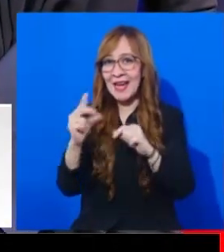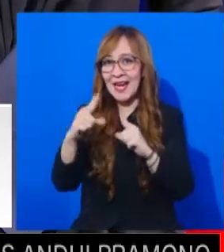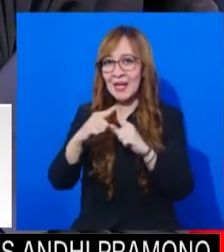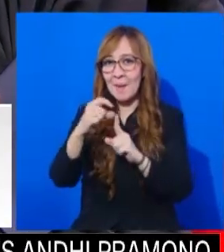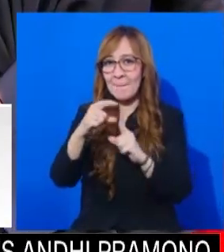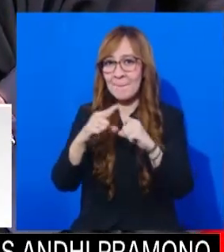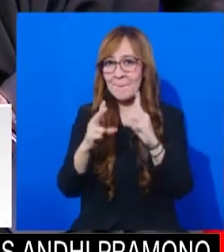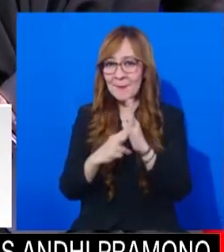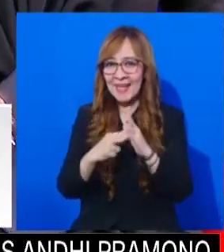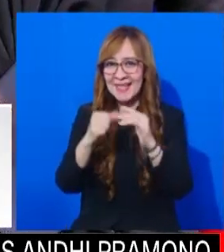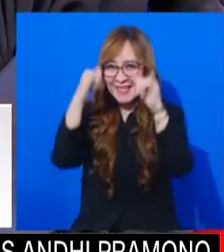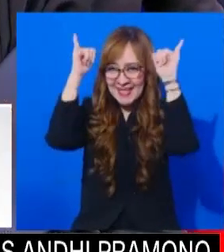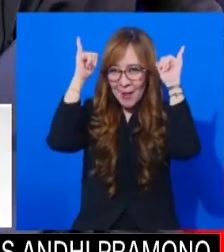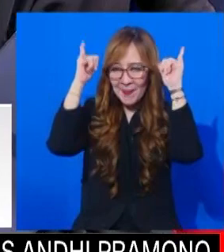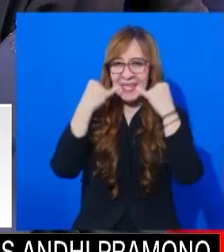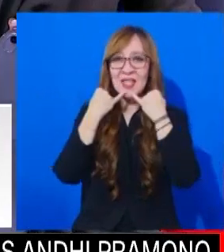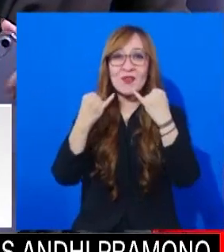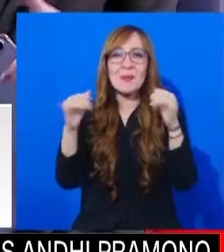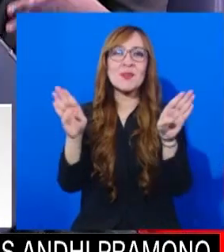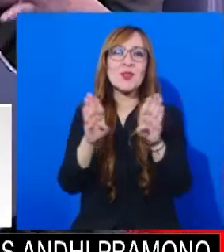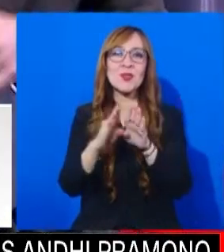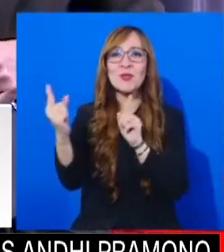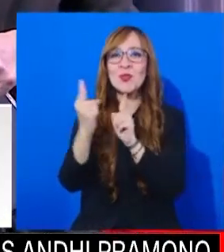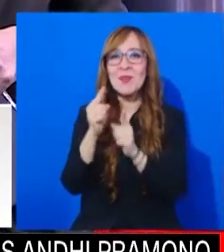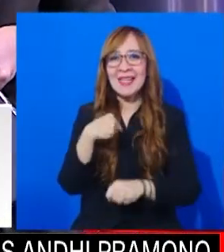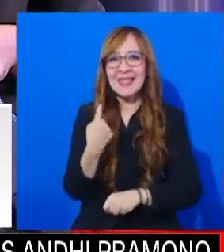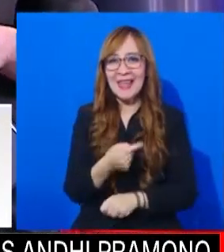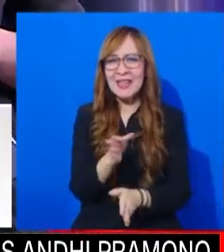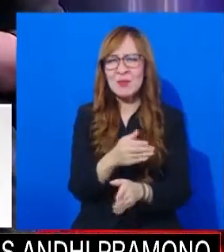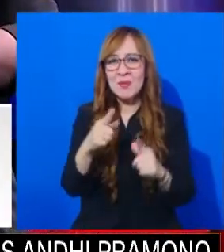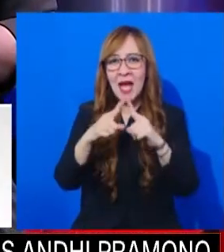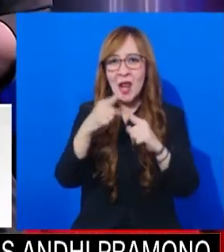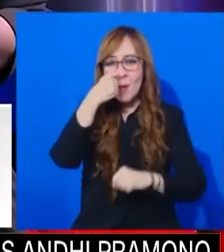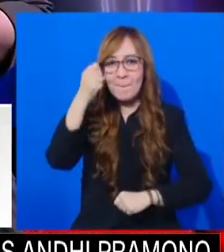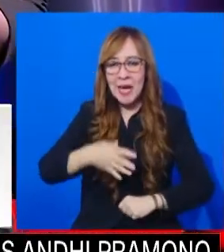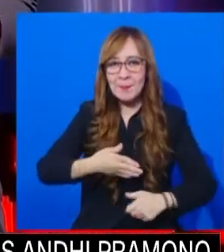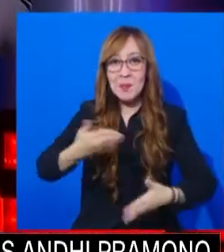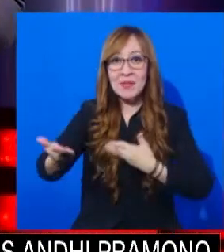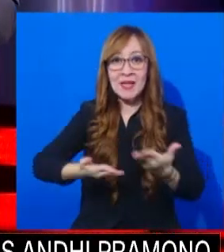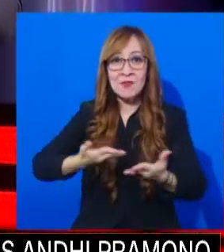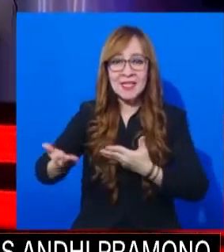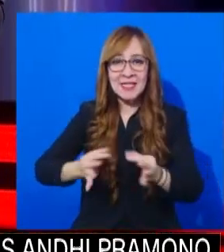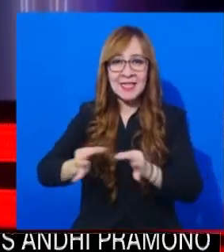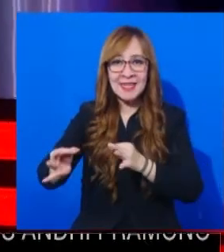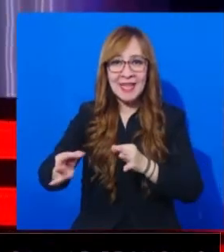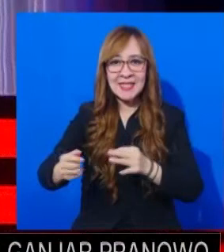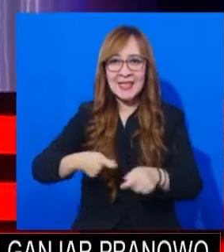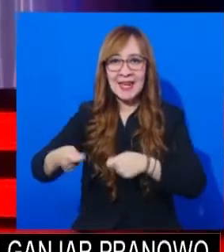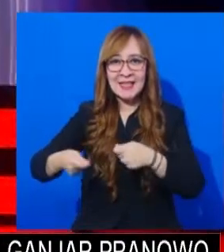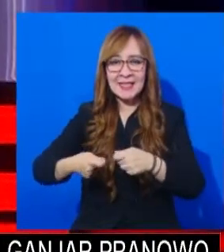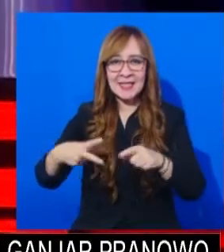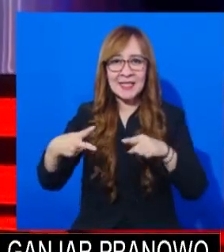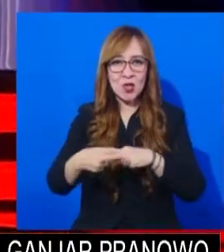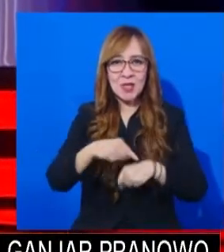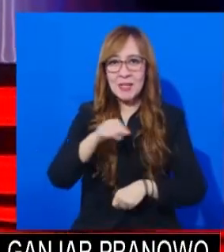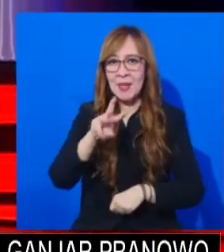brujul. Informasi ini sekaligus menutup jumpa kita, namun sebelum berpisah, Alobank menawarkan beragam fasilitas bertransaksi, antara lain diskon